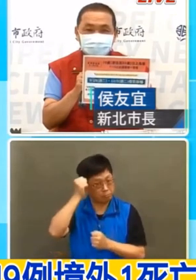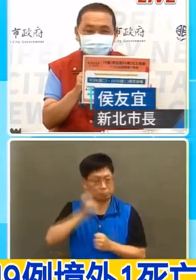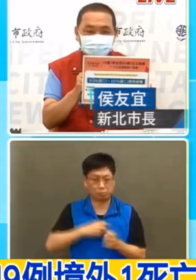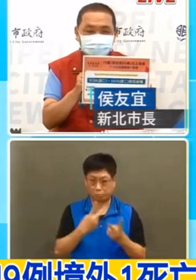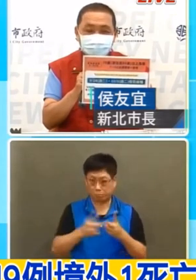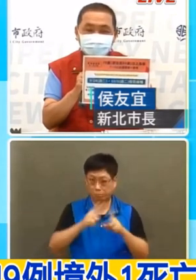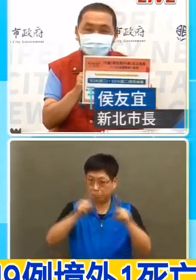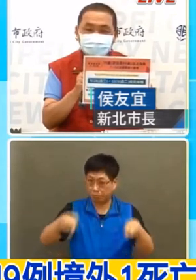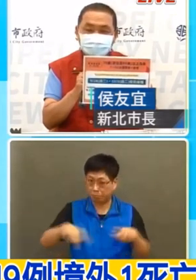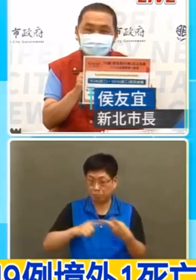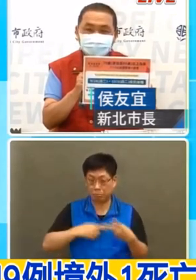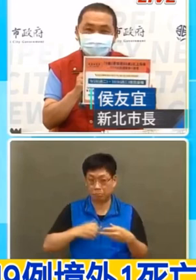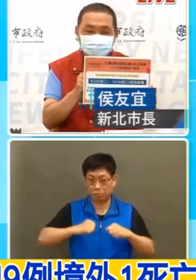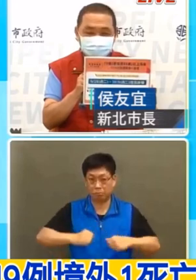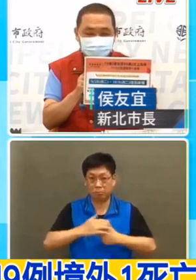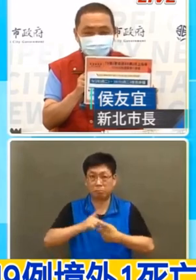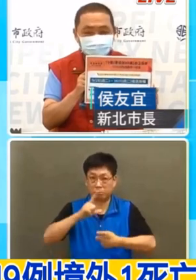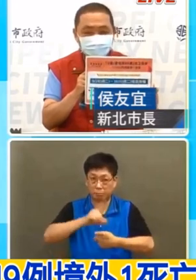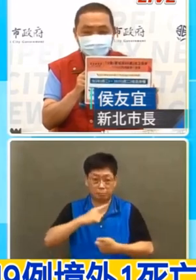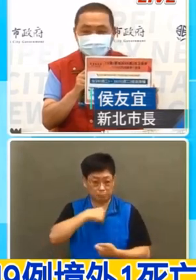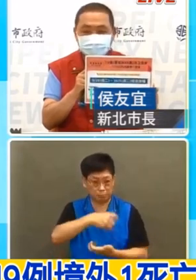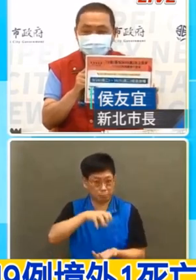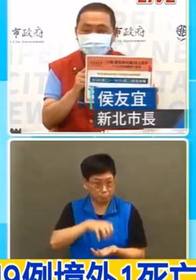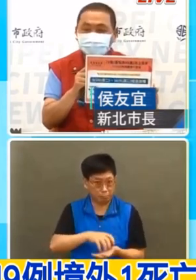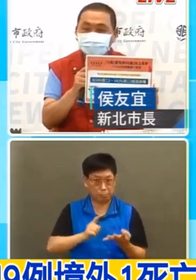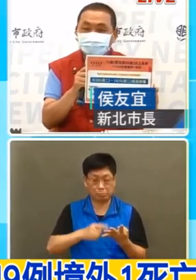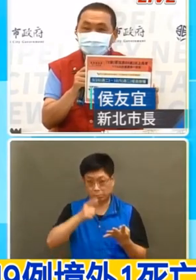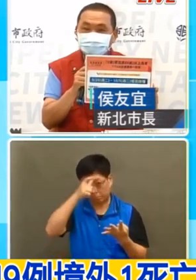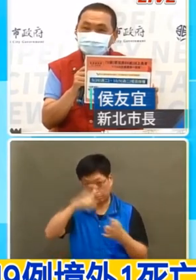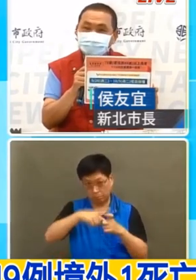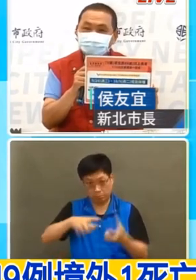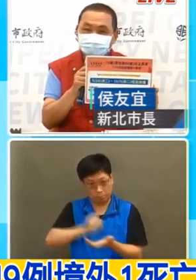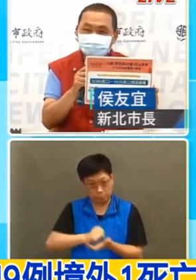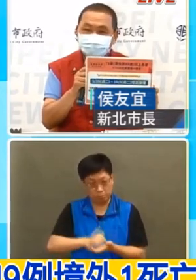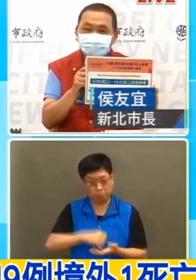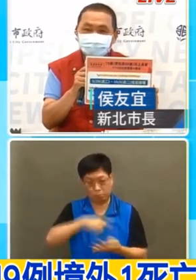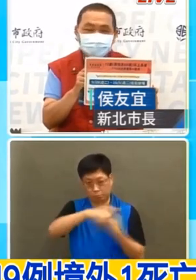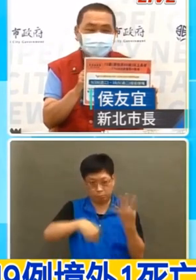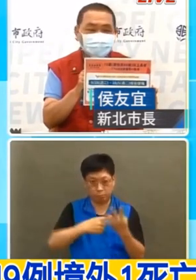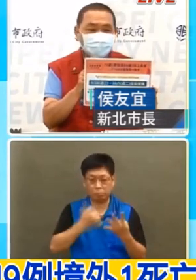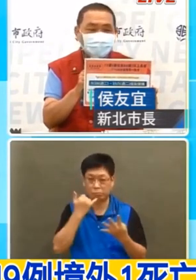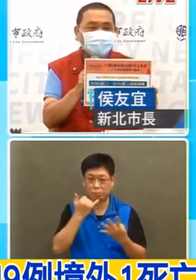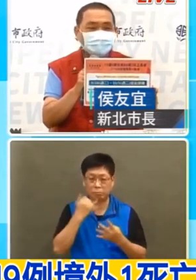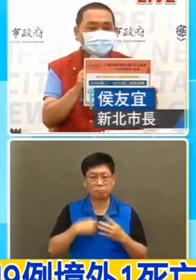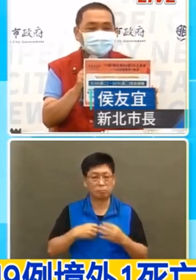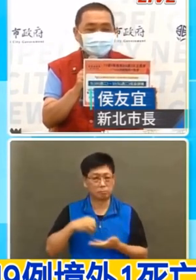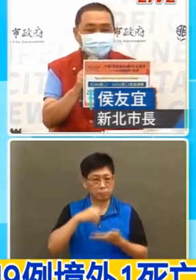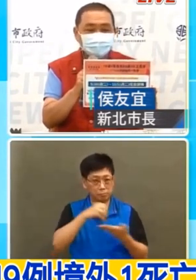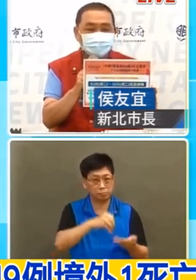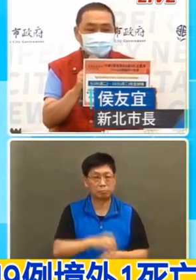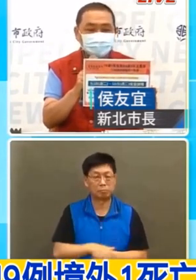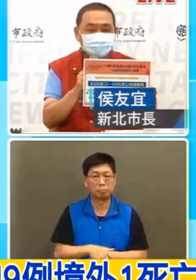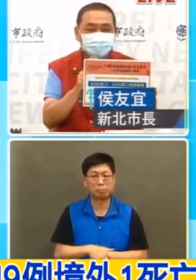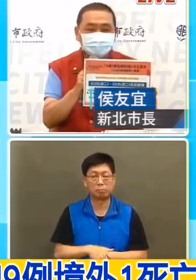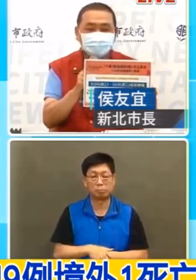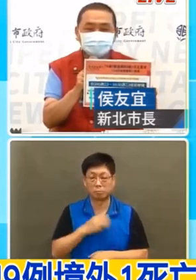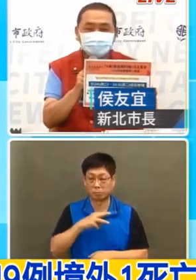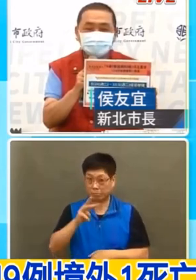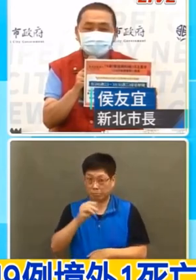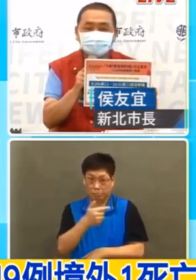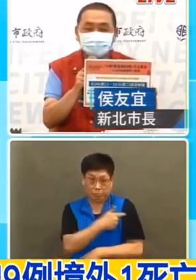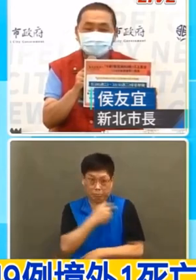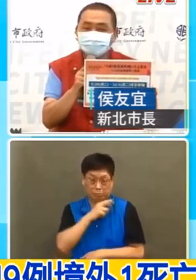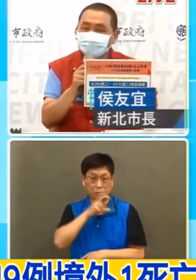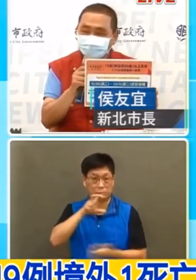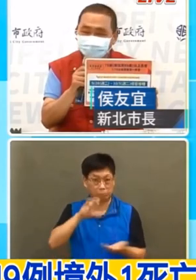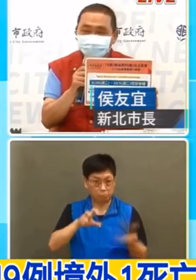书、健保卡、身份证、疫苗接种记录卡，就是我们的所谓的小黄卡。那莫德纳第二剂70岁以